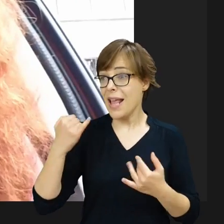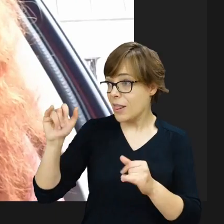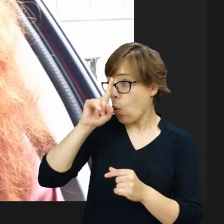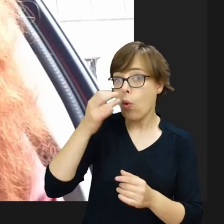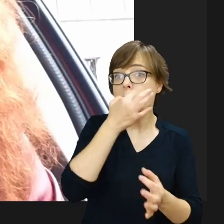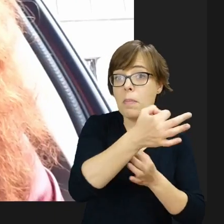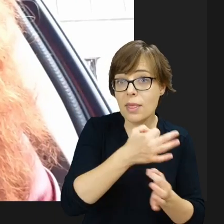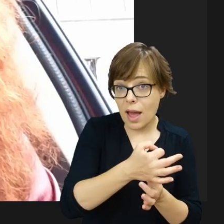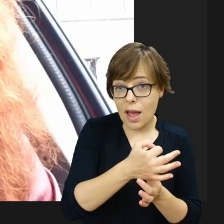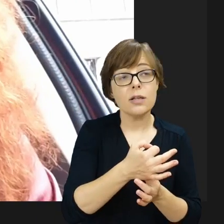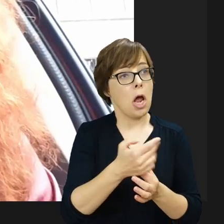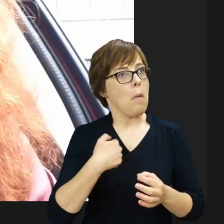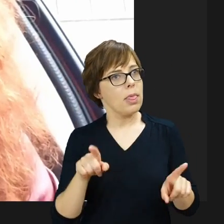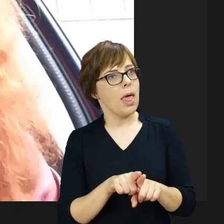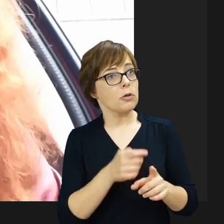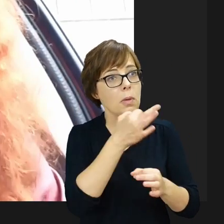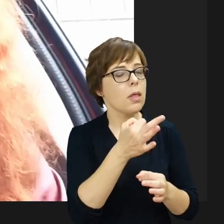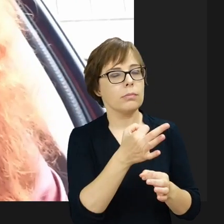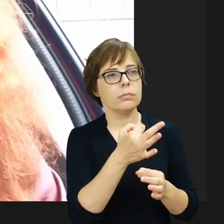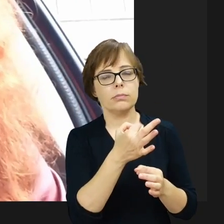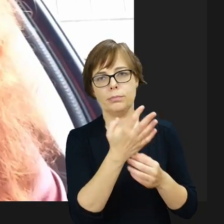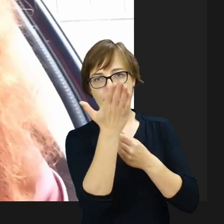sprytnie urzędnicy w tej ustawie wynaleźli.